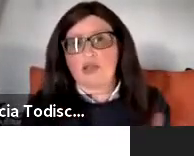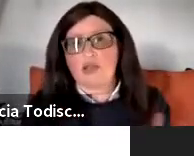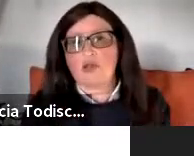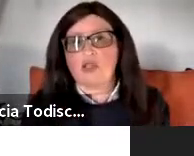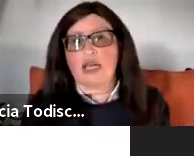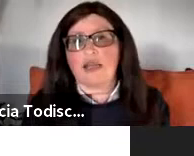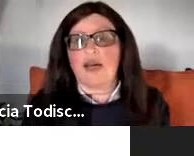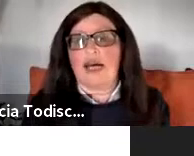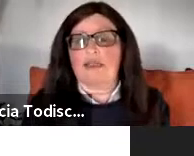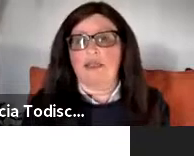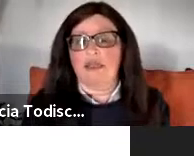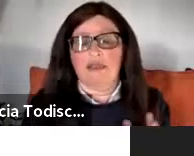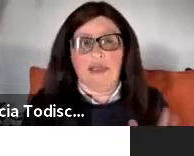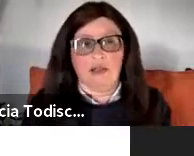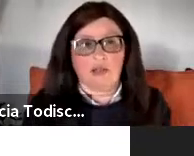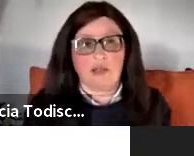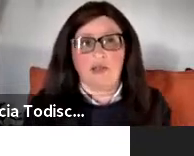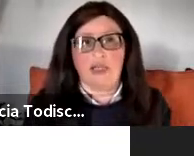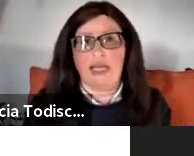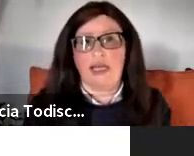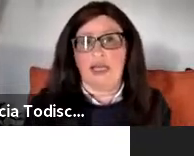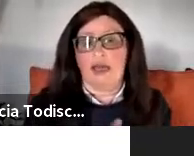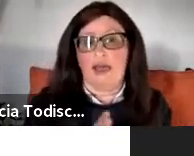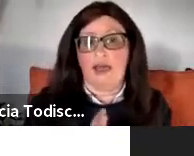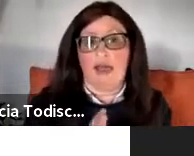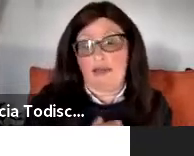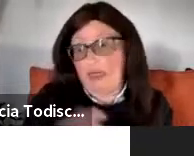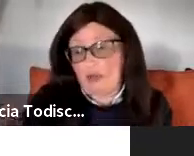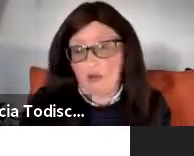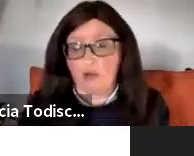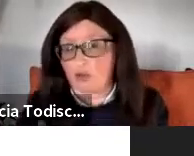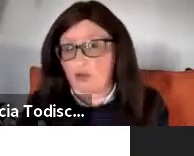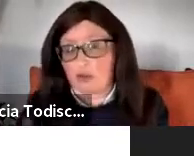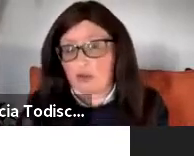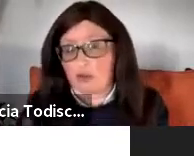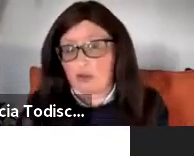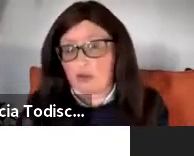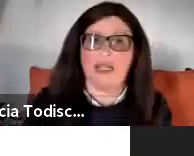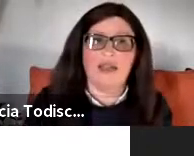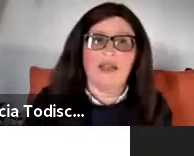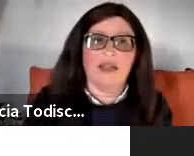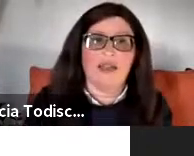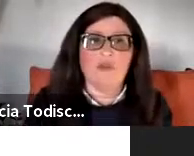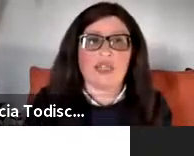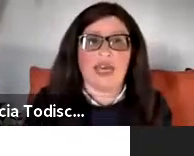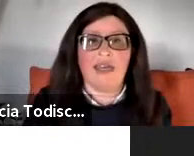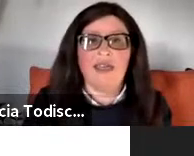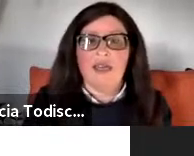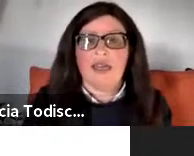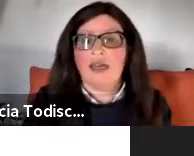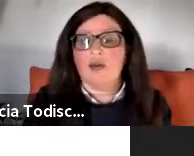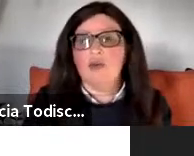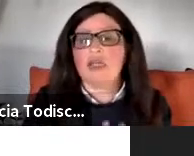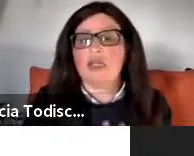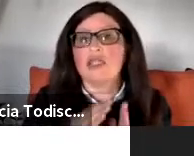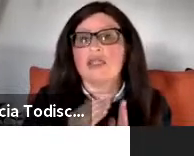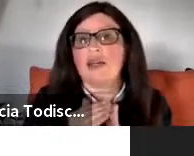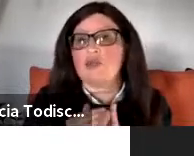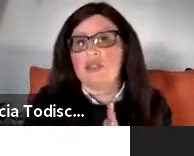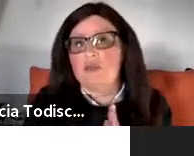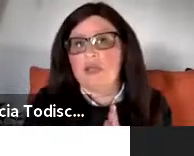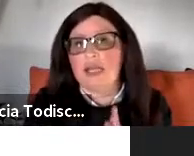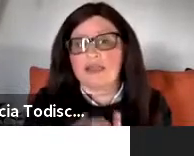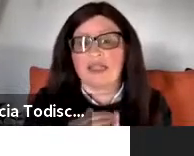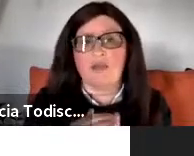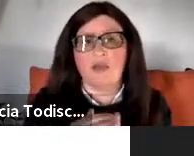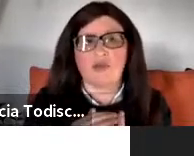suggerimenti che ci sono già arrivati dai nostri colleghi e dall'incontro fatto con i musei, che un